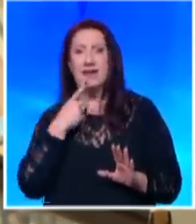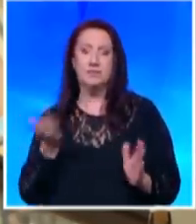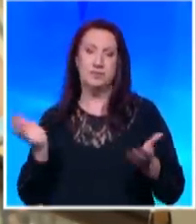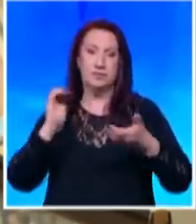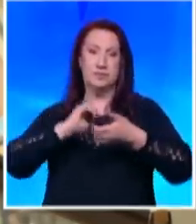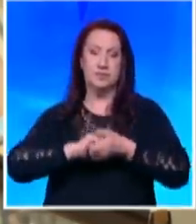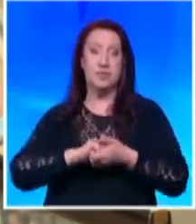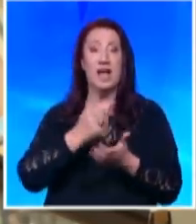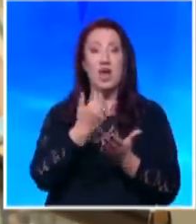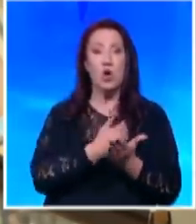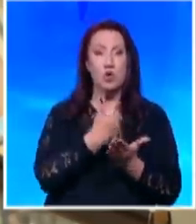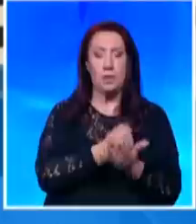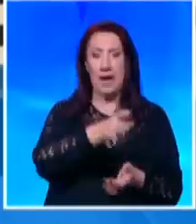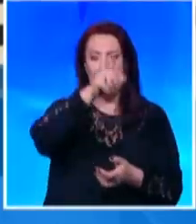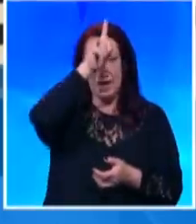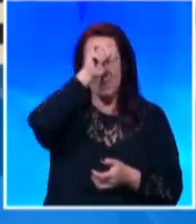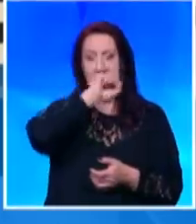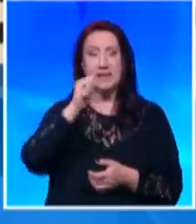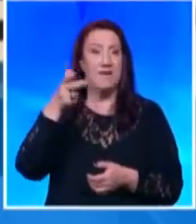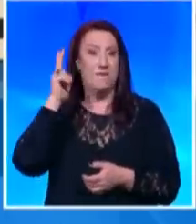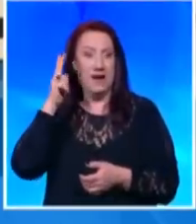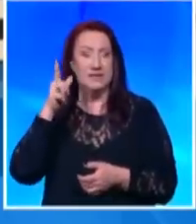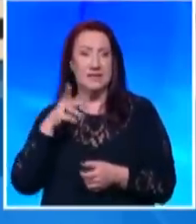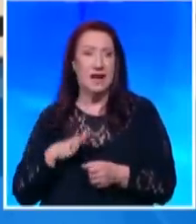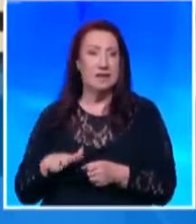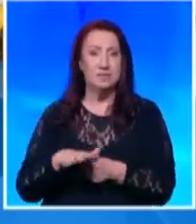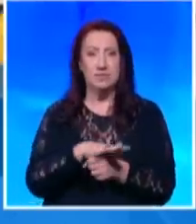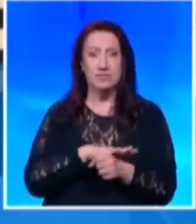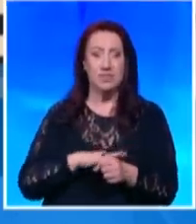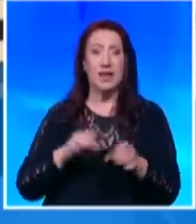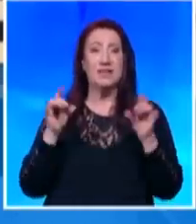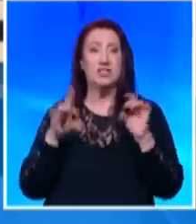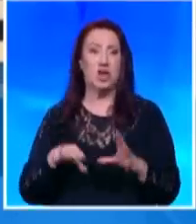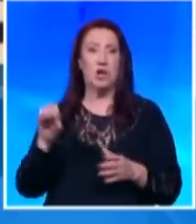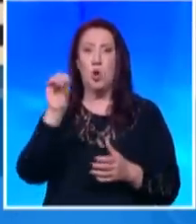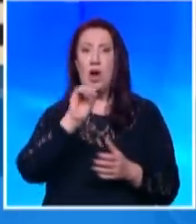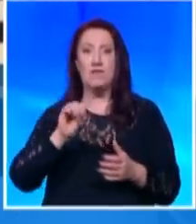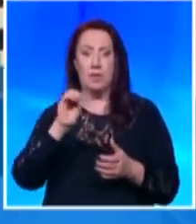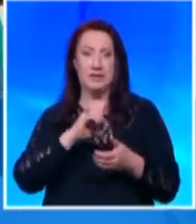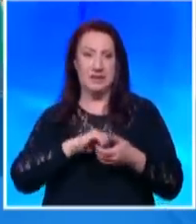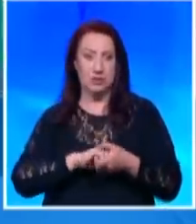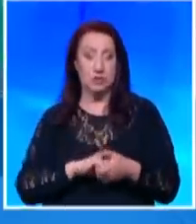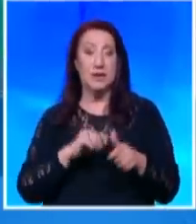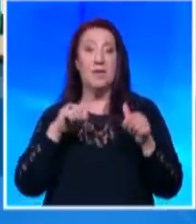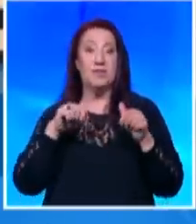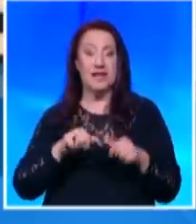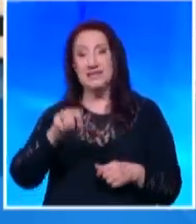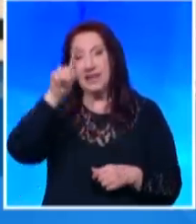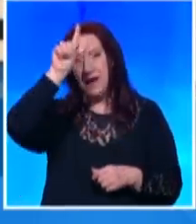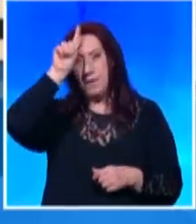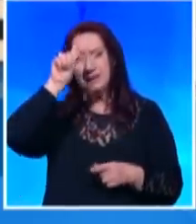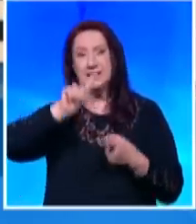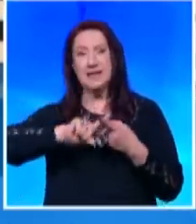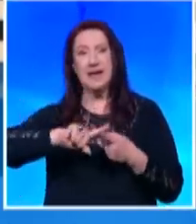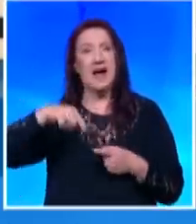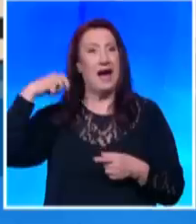и Франция, което всъщност е началото на Европейския съюз, днес в Деня на Европа германският канцлер Олаф Шолц заяви